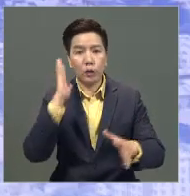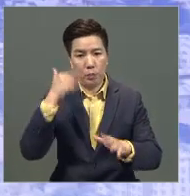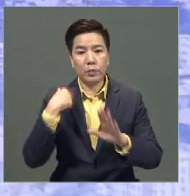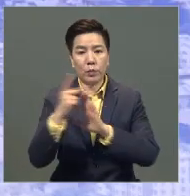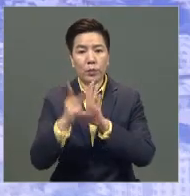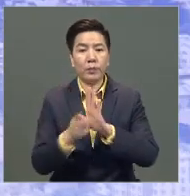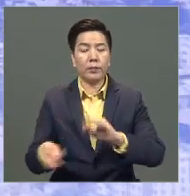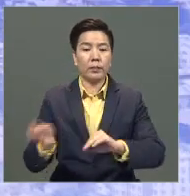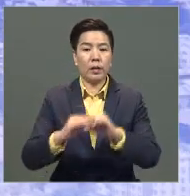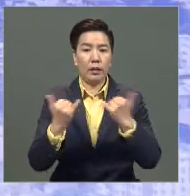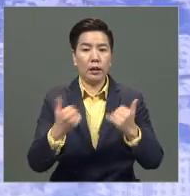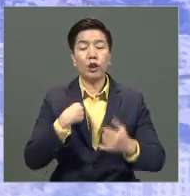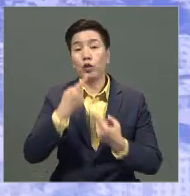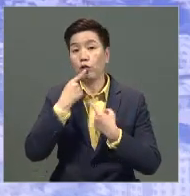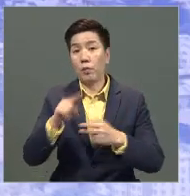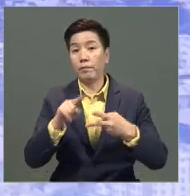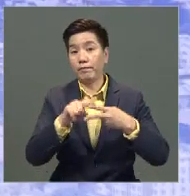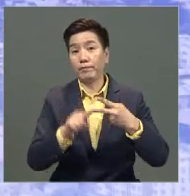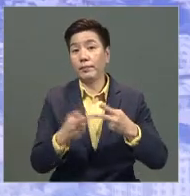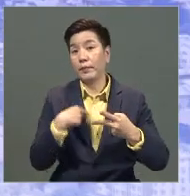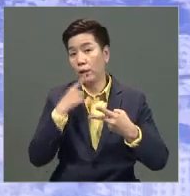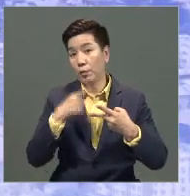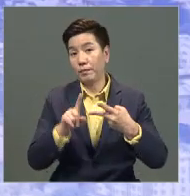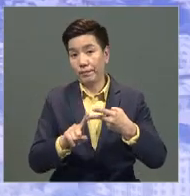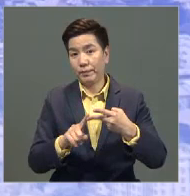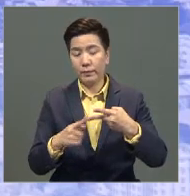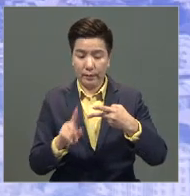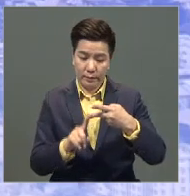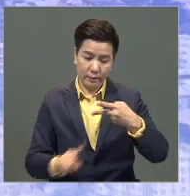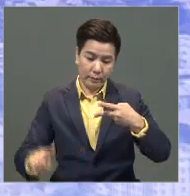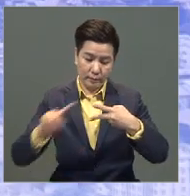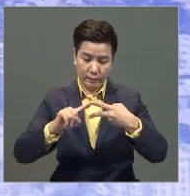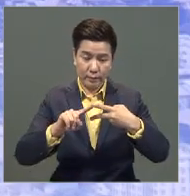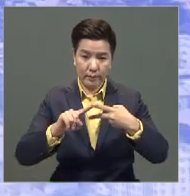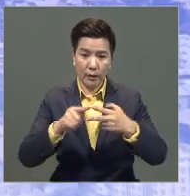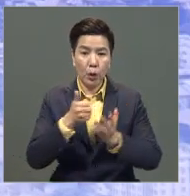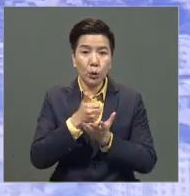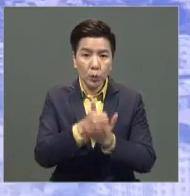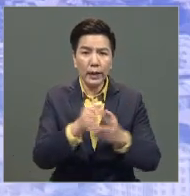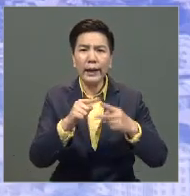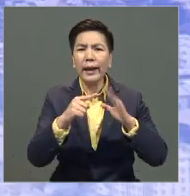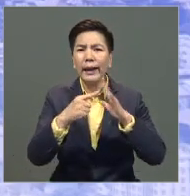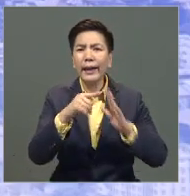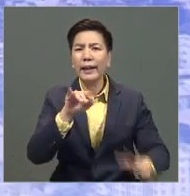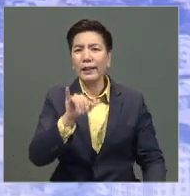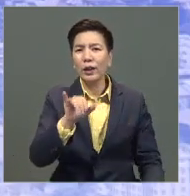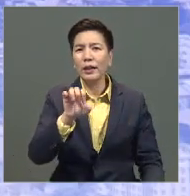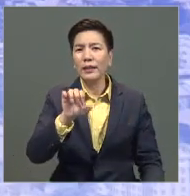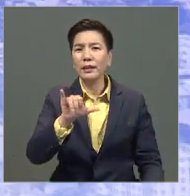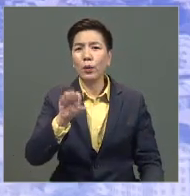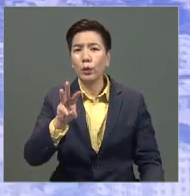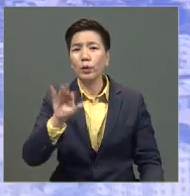นะครับอันนี้ตอบข้อคำถามอันนี้นะครับส่วนเรื่องของการเยียวยานะครับที่จะเกิด